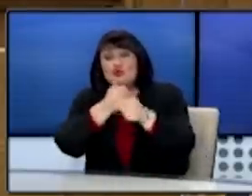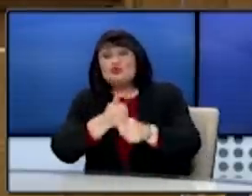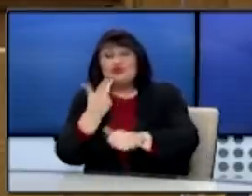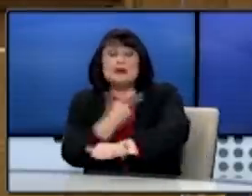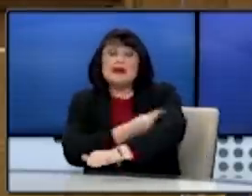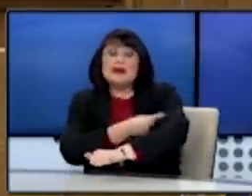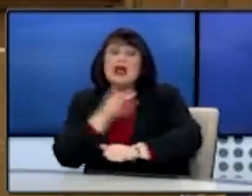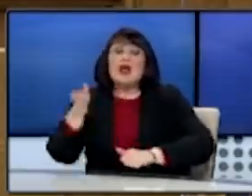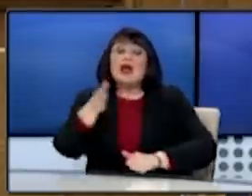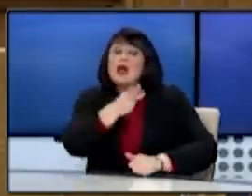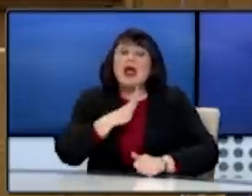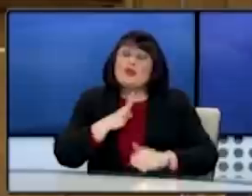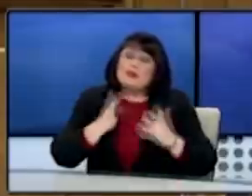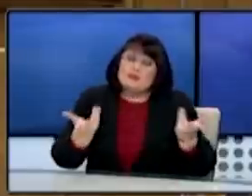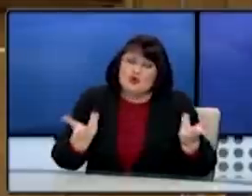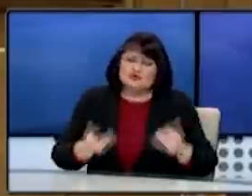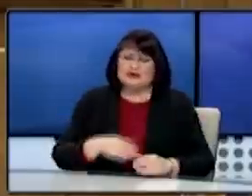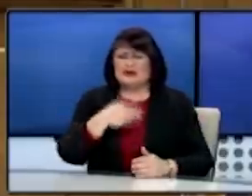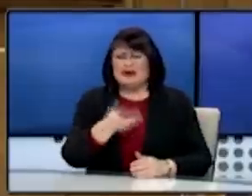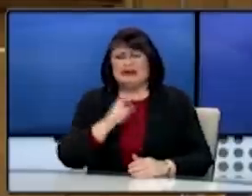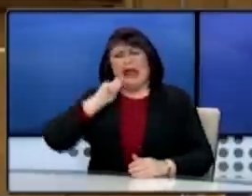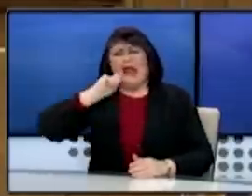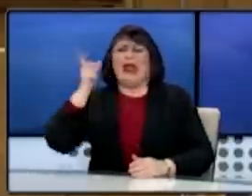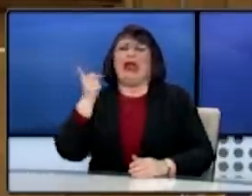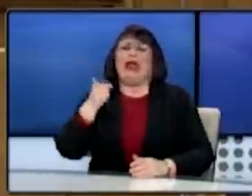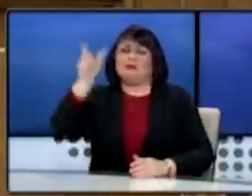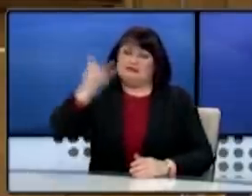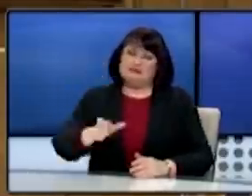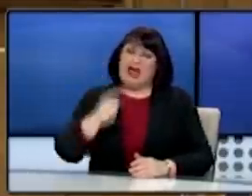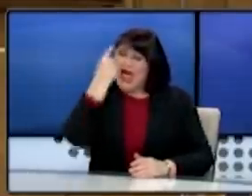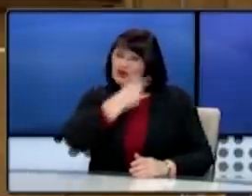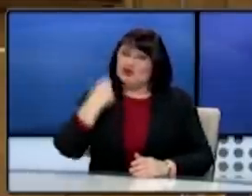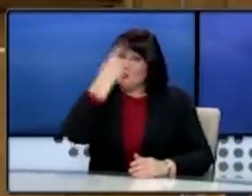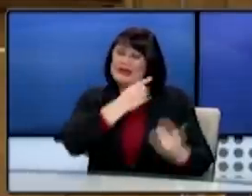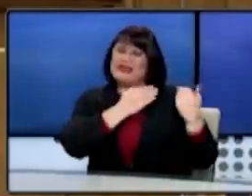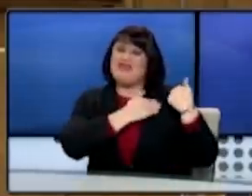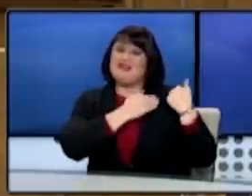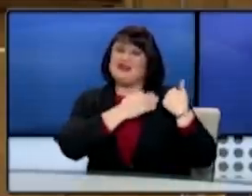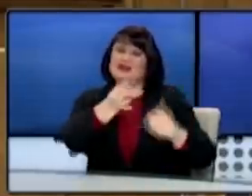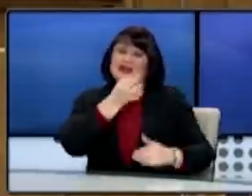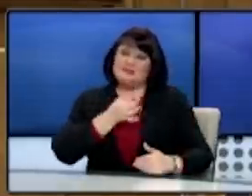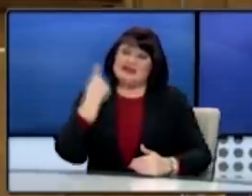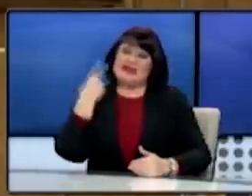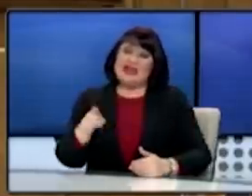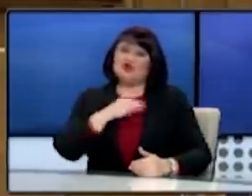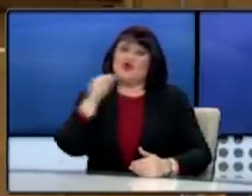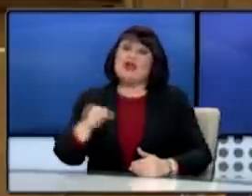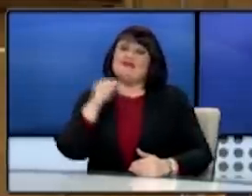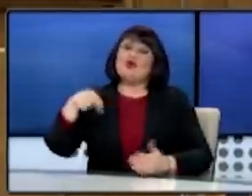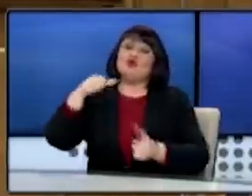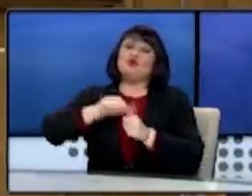των εμβολιασμένων. Και μετά κουνάτε το δάχτυλο της ατομικής ευθύνης την κοστολογήσατε κιόλας στα 100 ευρώ το